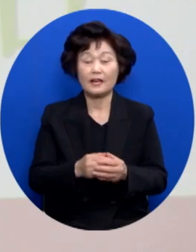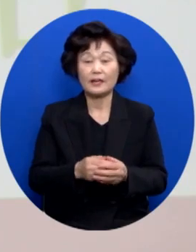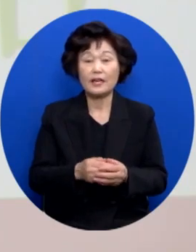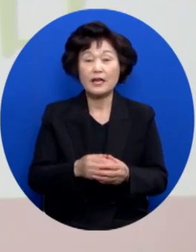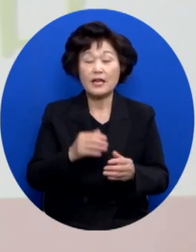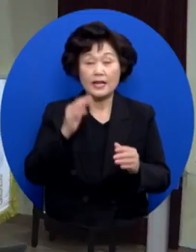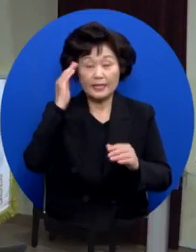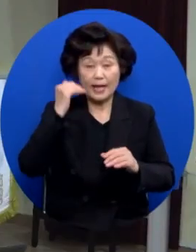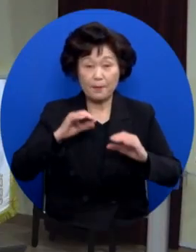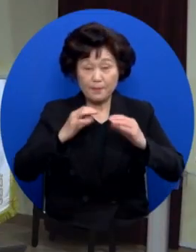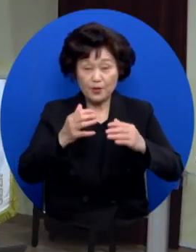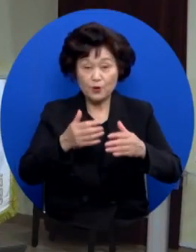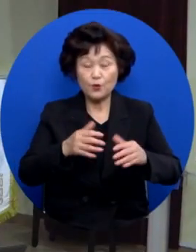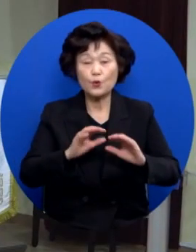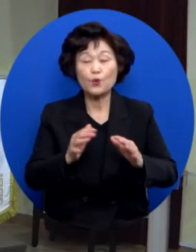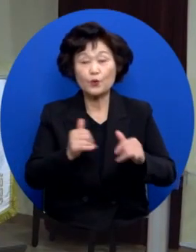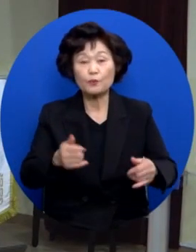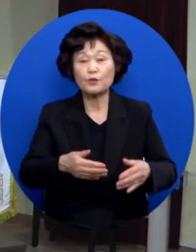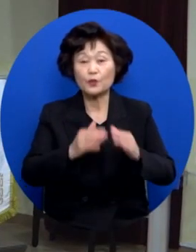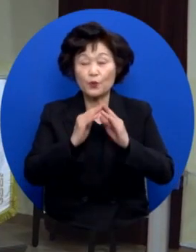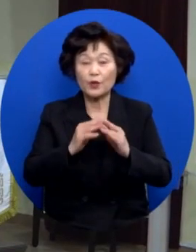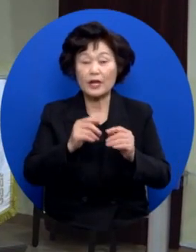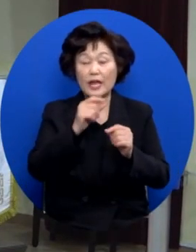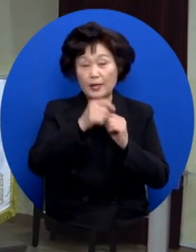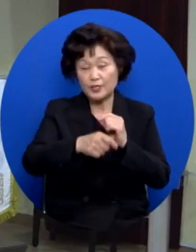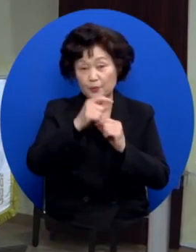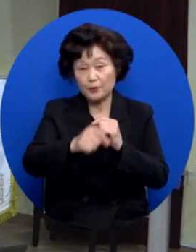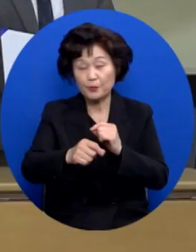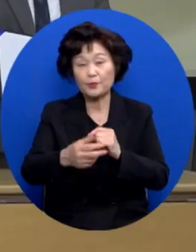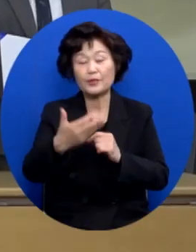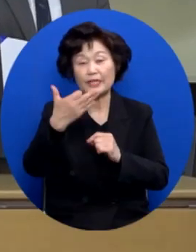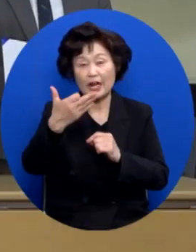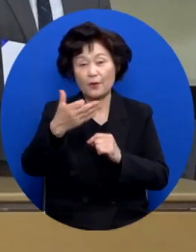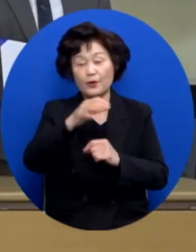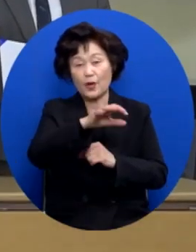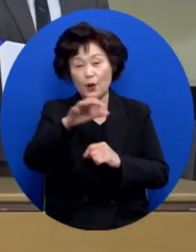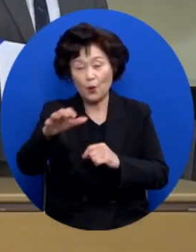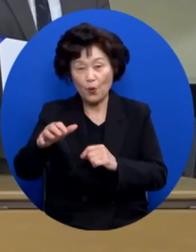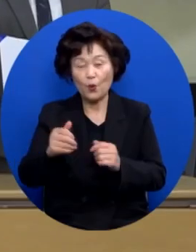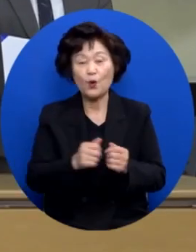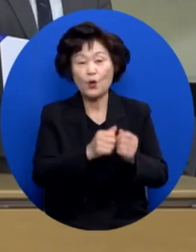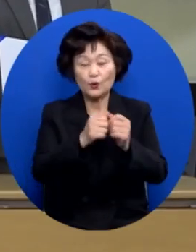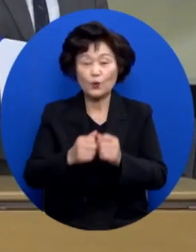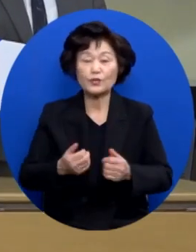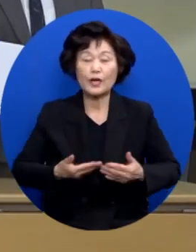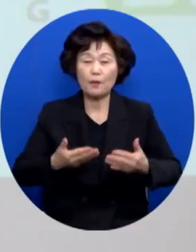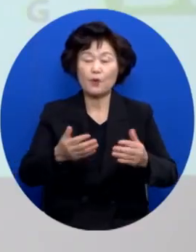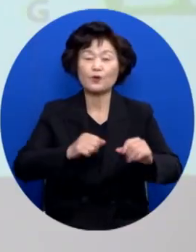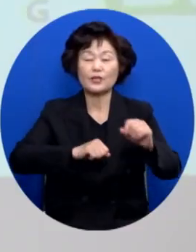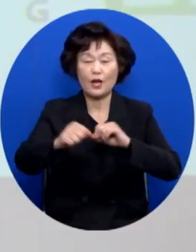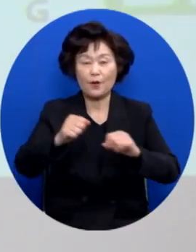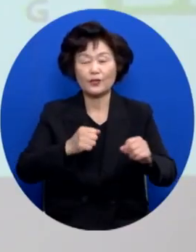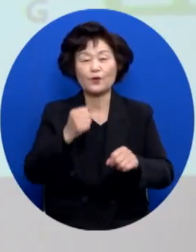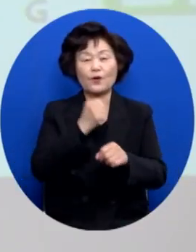대한민 국민은 전국 지역 동행센터 중심으로 동행봉사 활동을 진행할 예정입니다